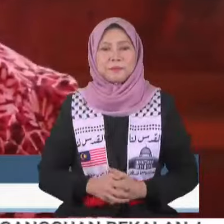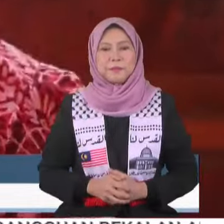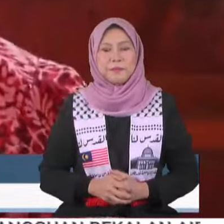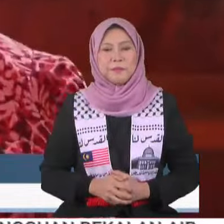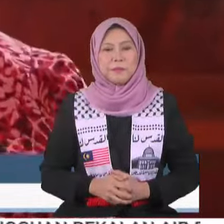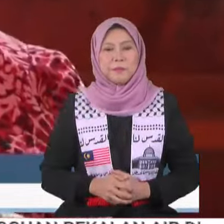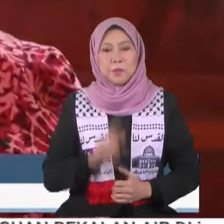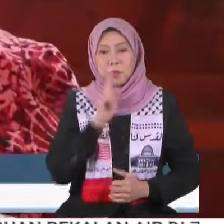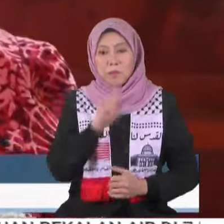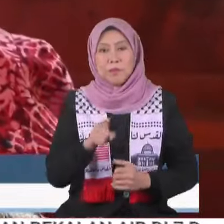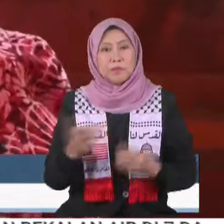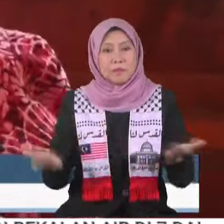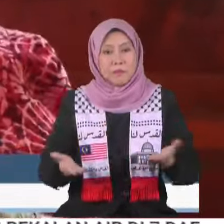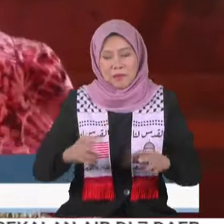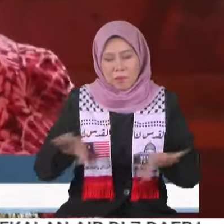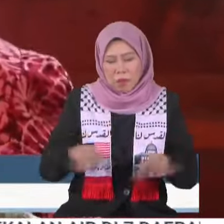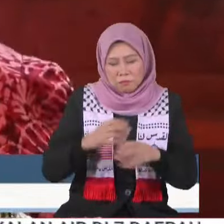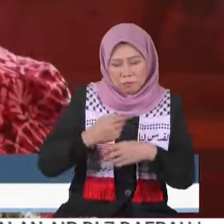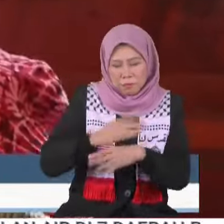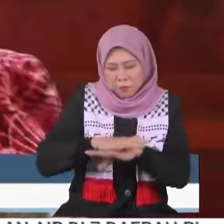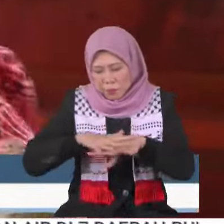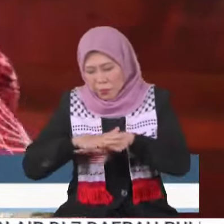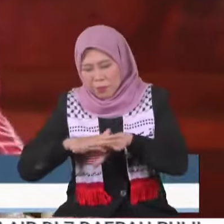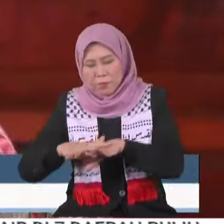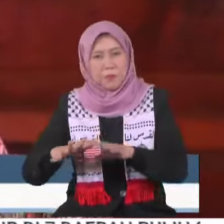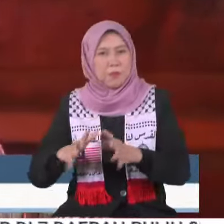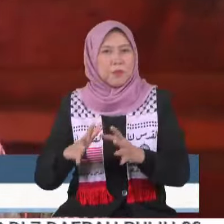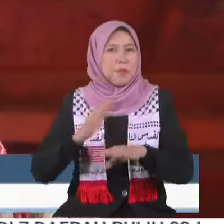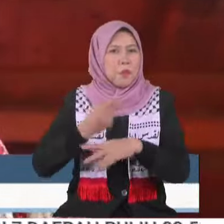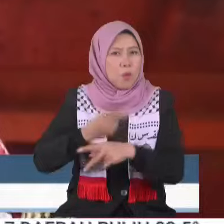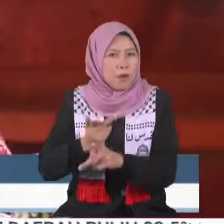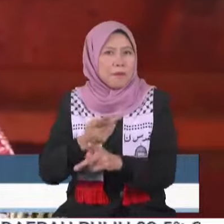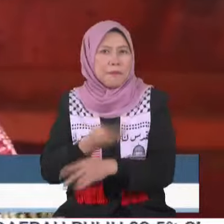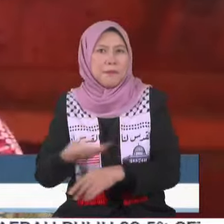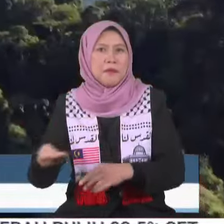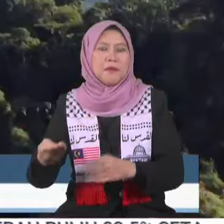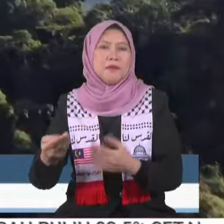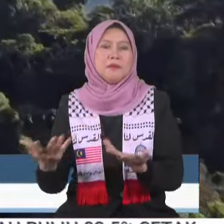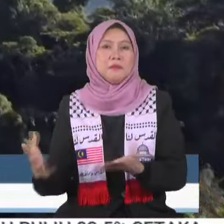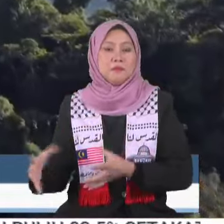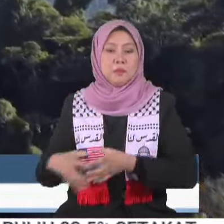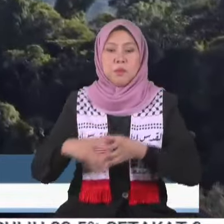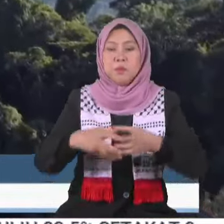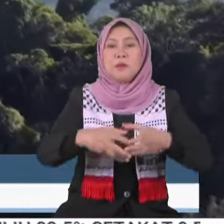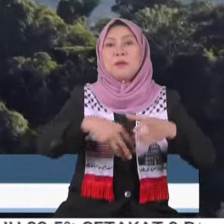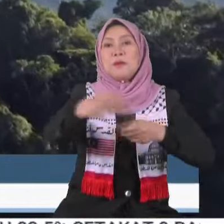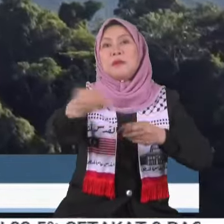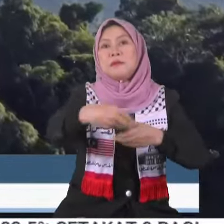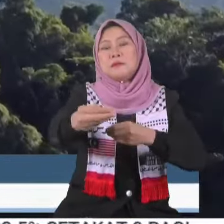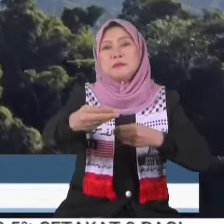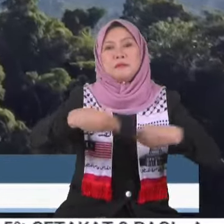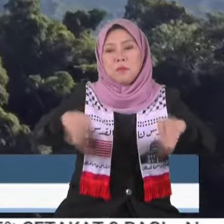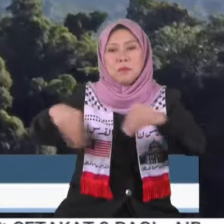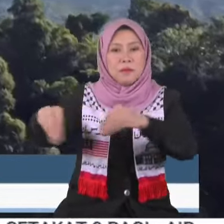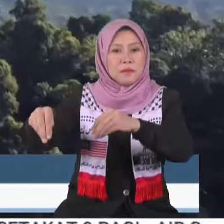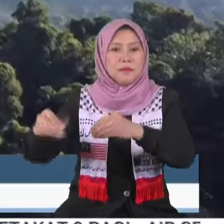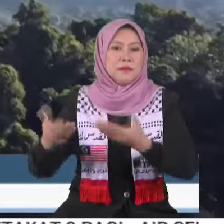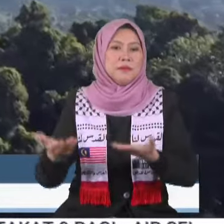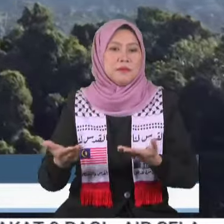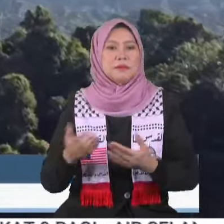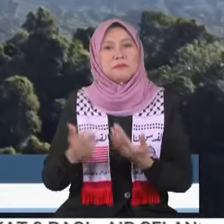bersetuju untuk membawa keluar separuh jalan lah, sekurang-kurangnya di kawasan Anding tu